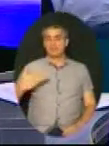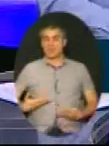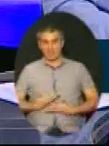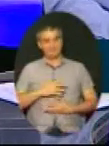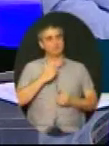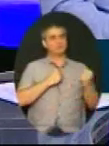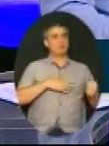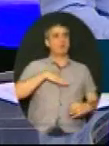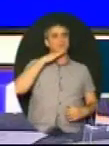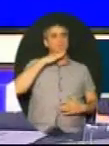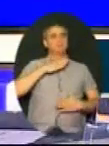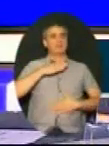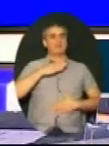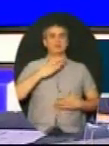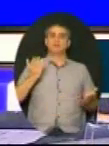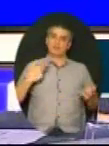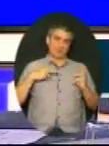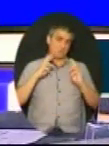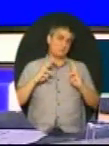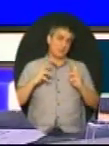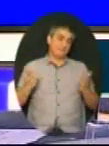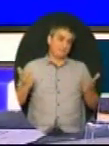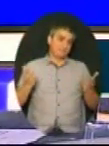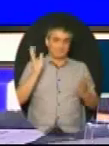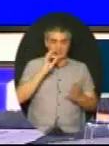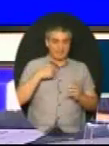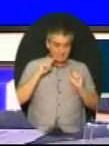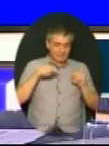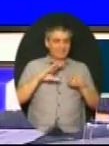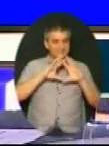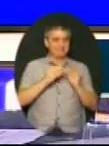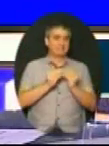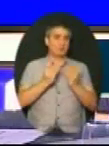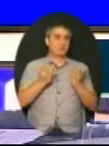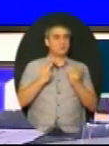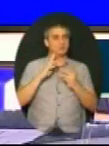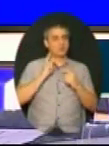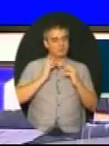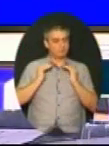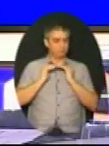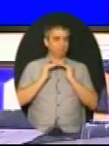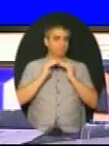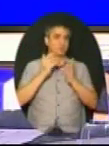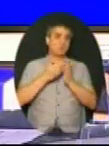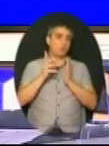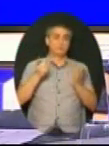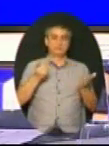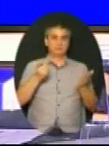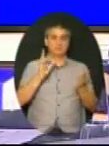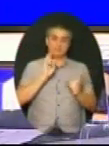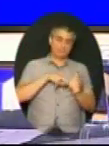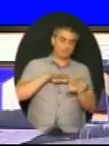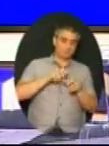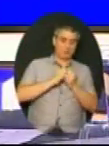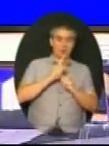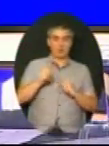סביר. אוקיי, אנחנו מקווים שבכל זאת נגיע עם איזה סיכום יותר קוהרנטי, למעט העניין הזה, להיכנס